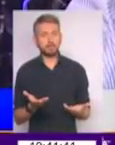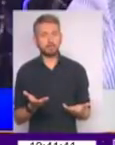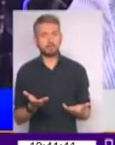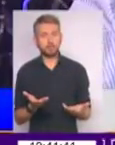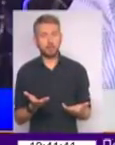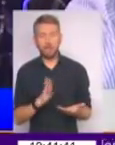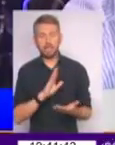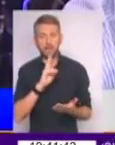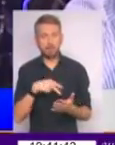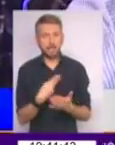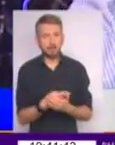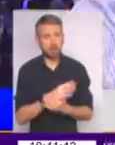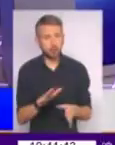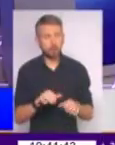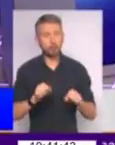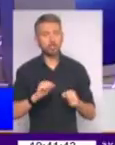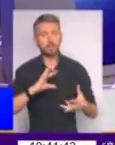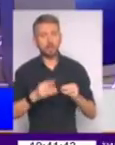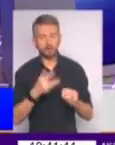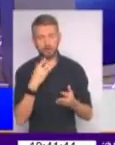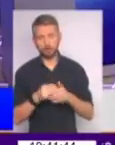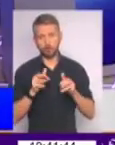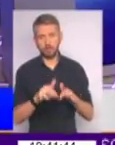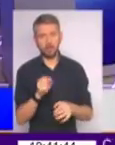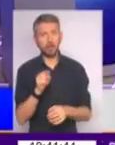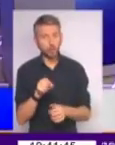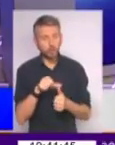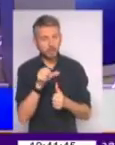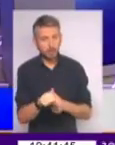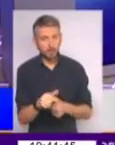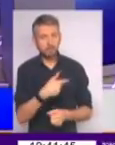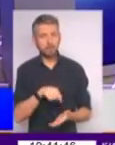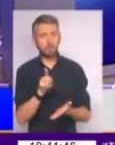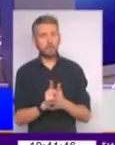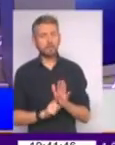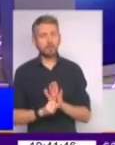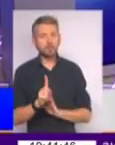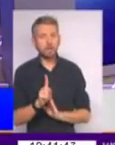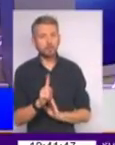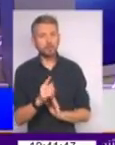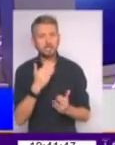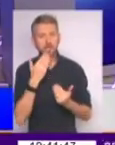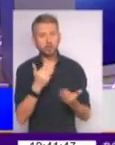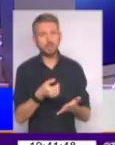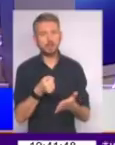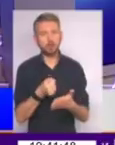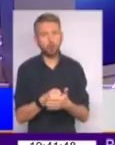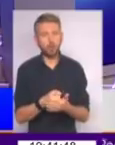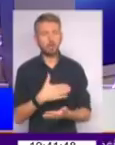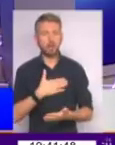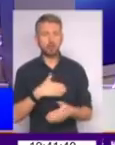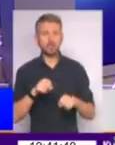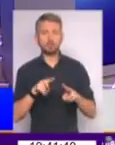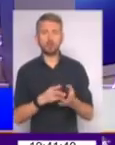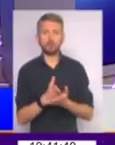не передбачував можливих наслідків своїх дій. І тут саме ми повинні спочатку звернутися до наших